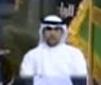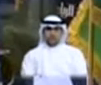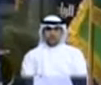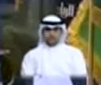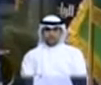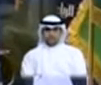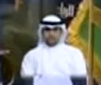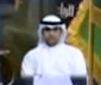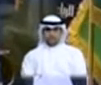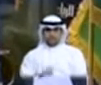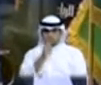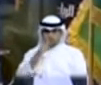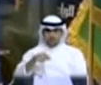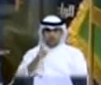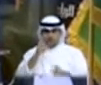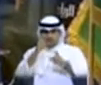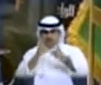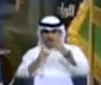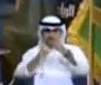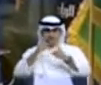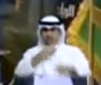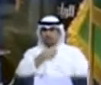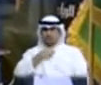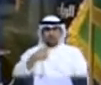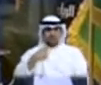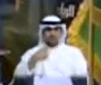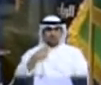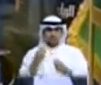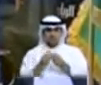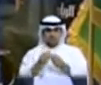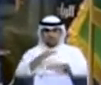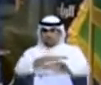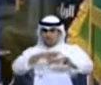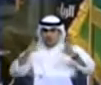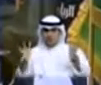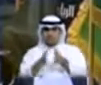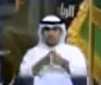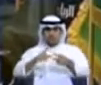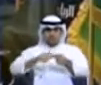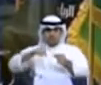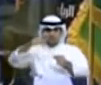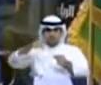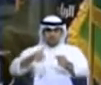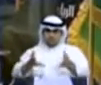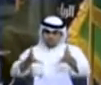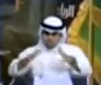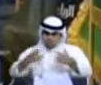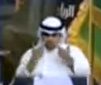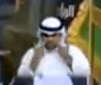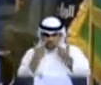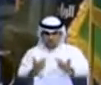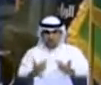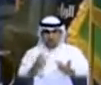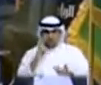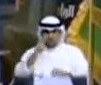الصباح. إن التحديات الجسيمة التي تواجه دولنا تتطلب الكثير من اليقظة والمتابعة والعمل